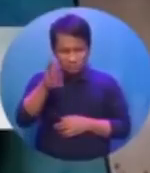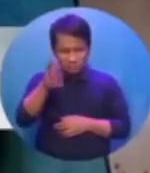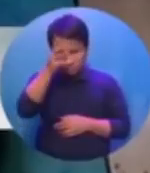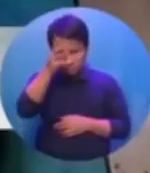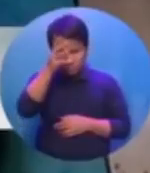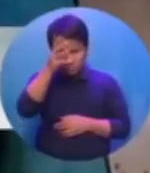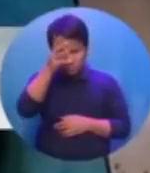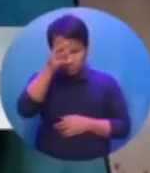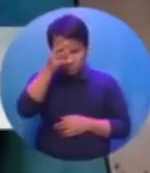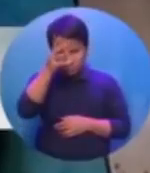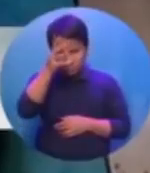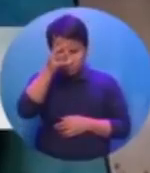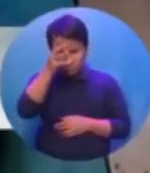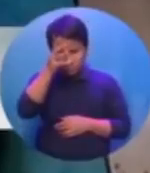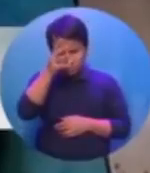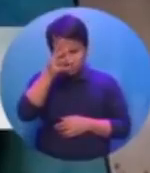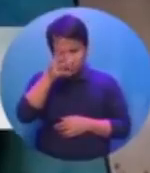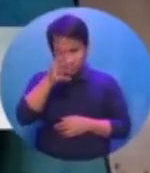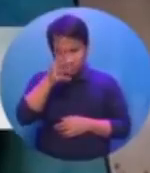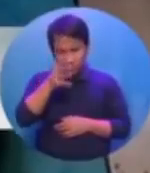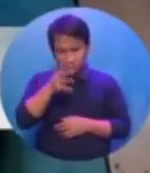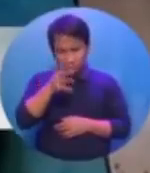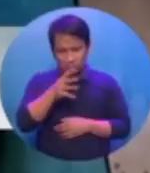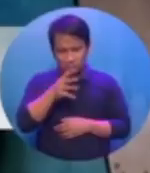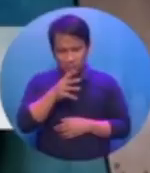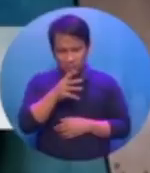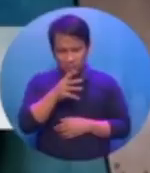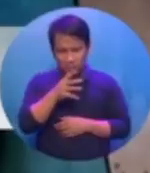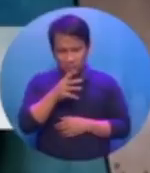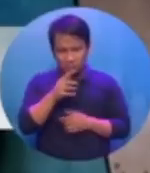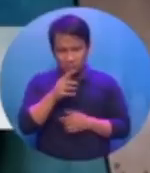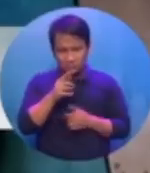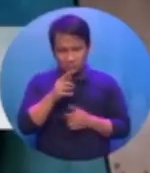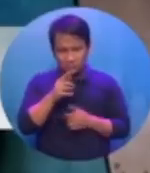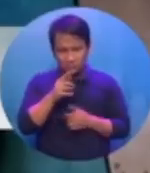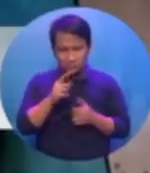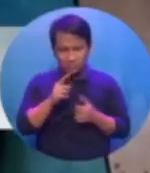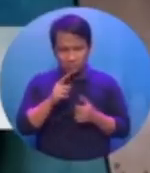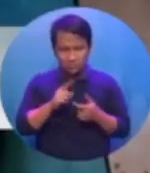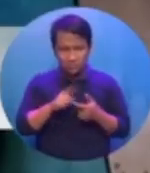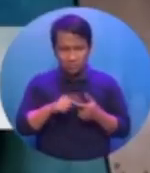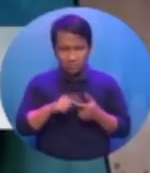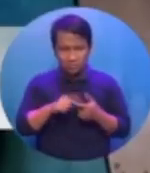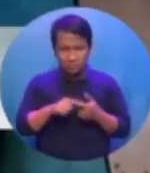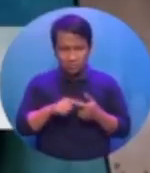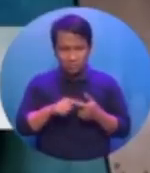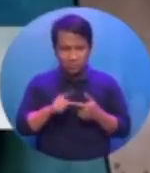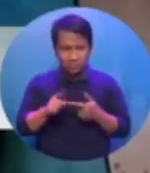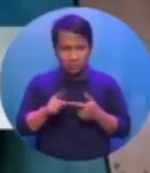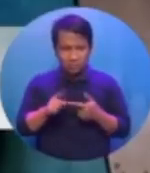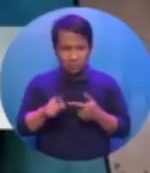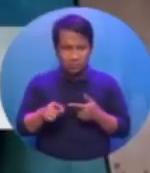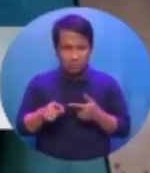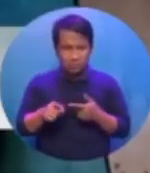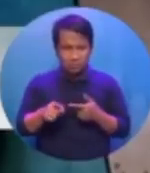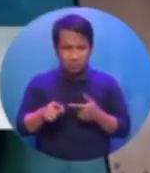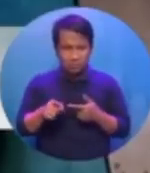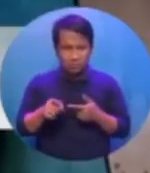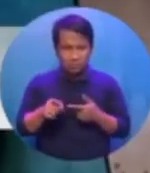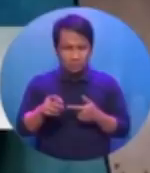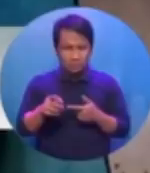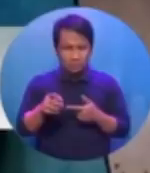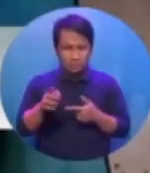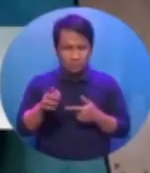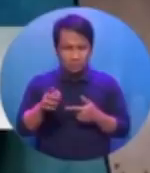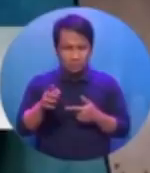Usap mo na yung trabaho din, Sabel. Mauli mo dire. Ma, wala nang day problema, ma. Wala nang day problema kung atong niaging December